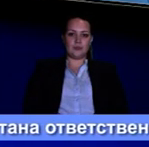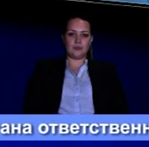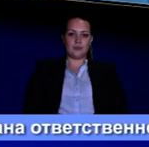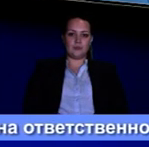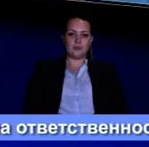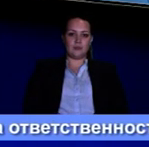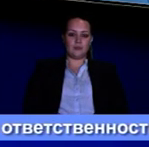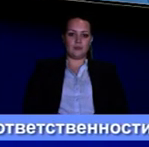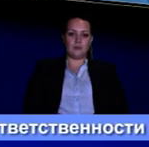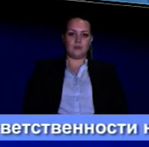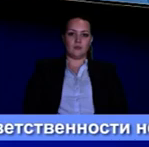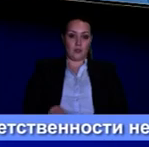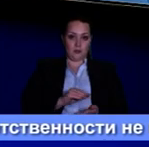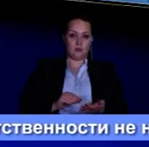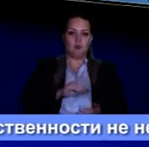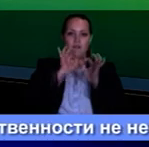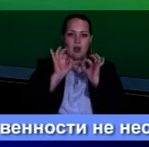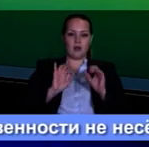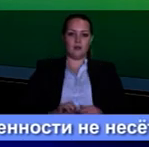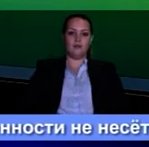Вы записали? Тогда проверяем.